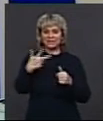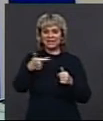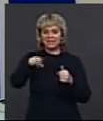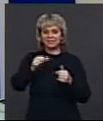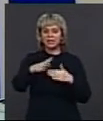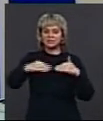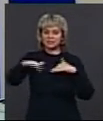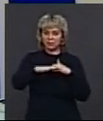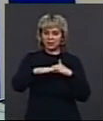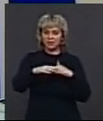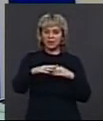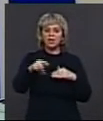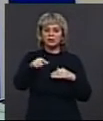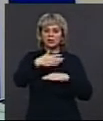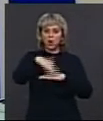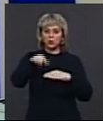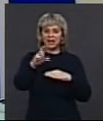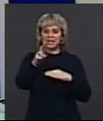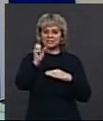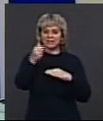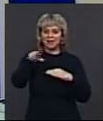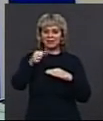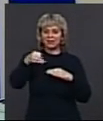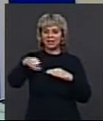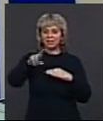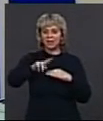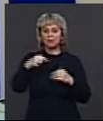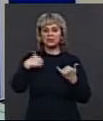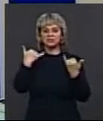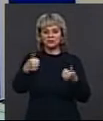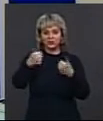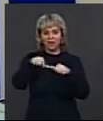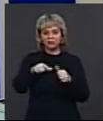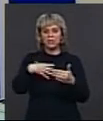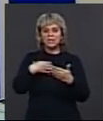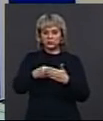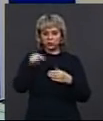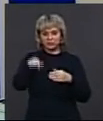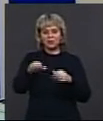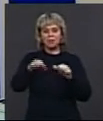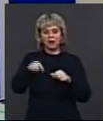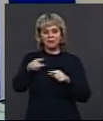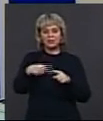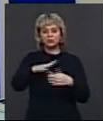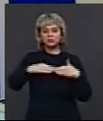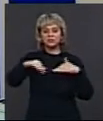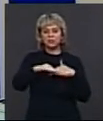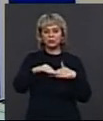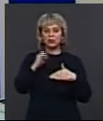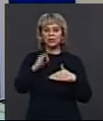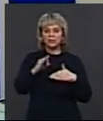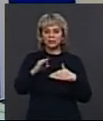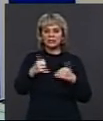гектара земли на улице Каскадная. Сегодня оформлены права собственности на эту землю.